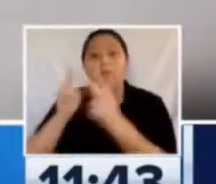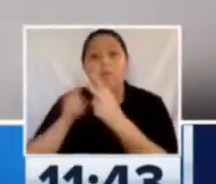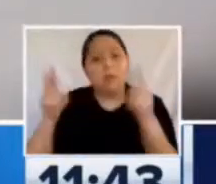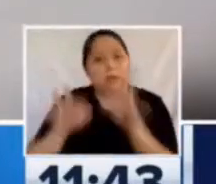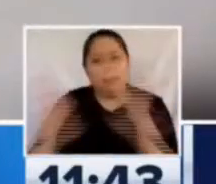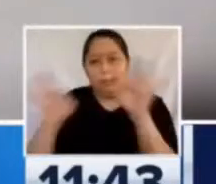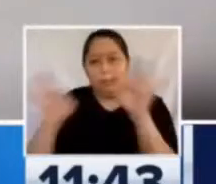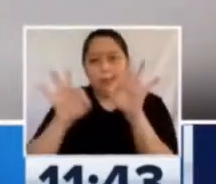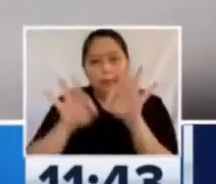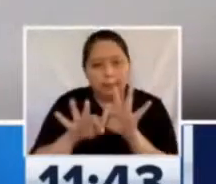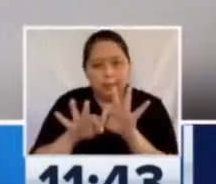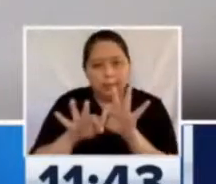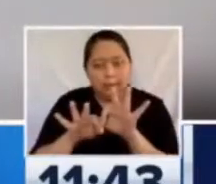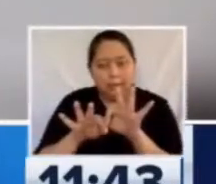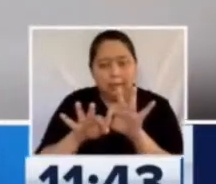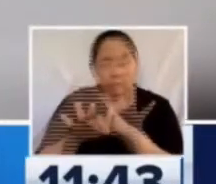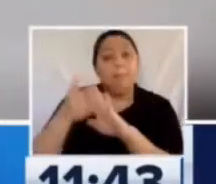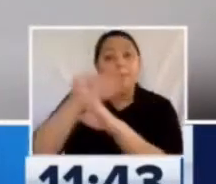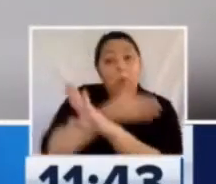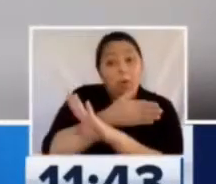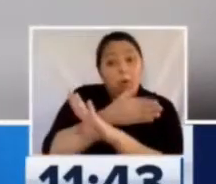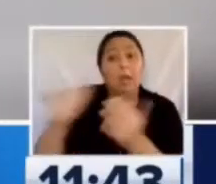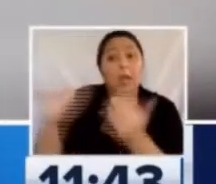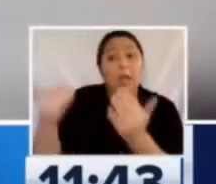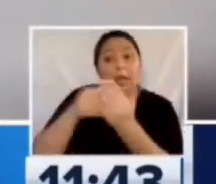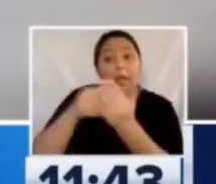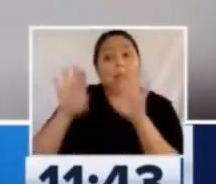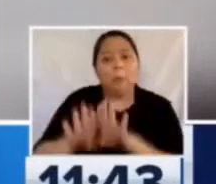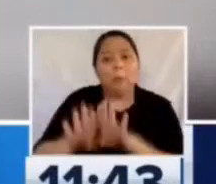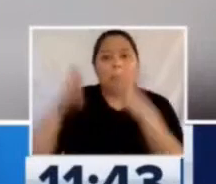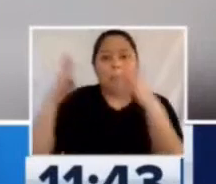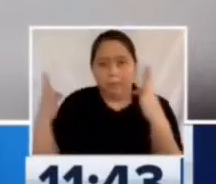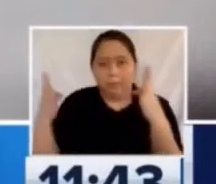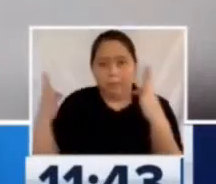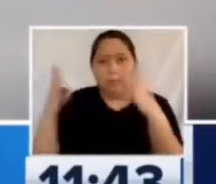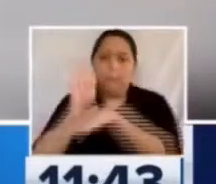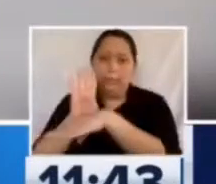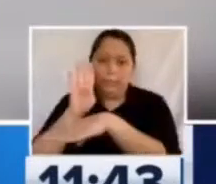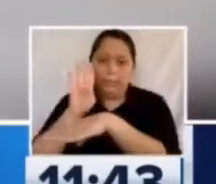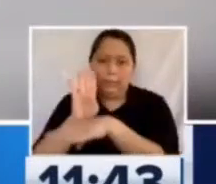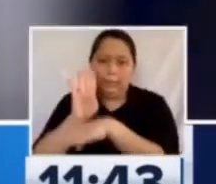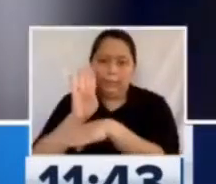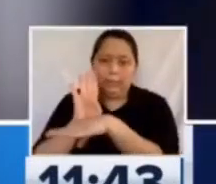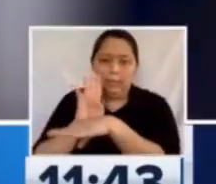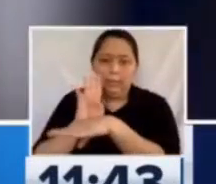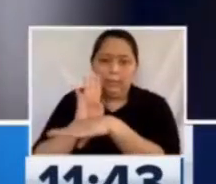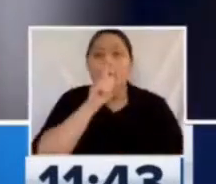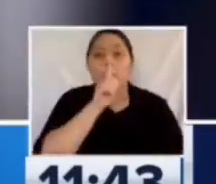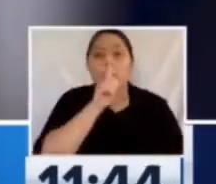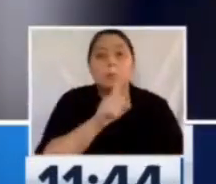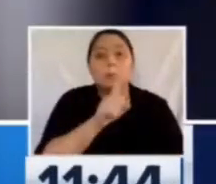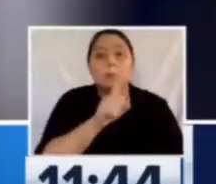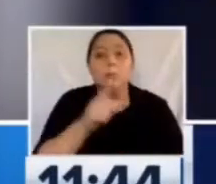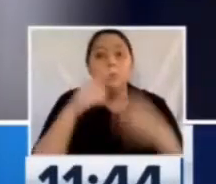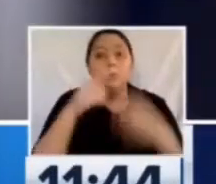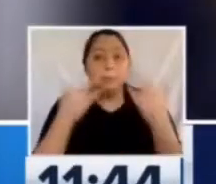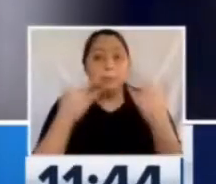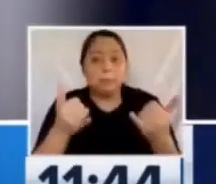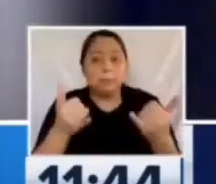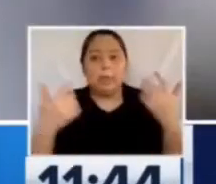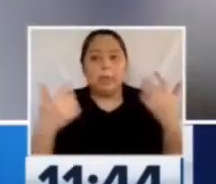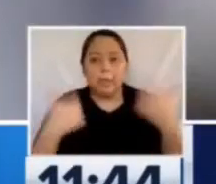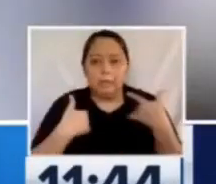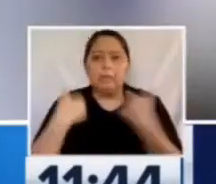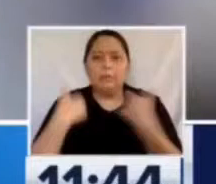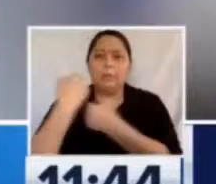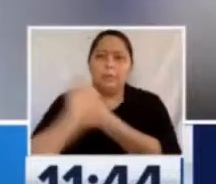natetest, mas malaki yung oportunidad na dahan-dahan magbukas na yung ekonomiya natin, makapagtrabaho ng ating mga kababayan.